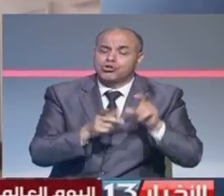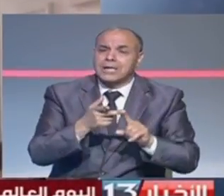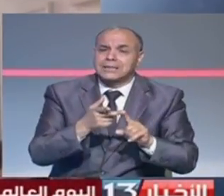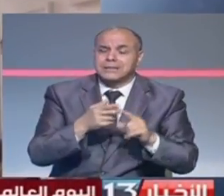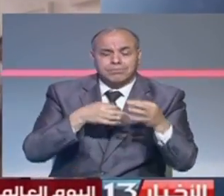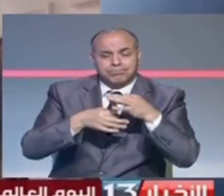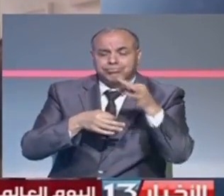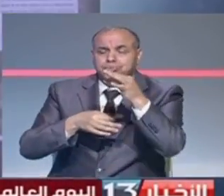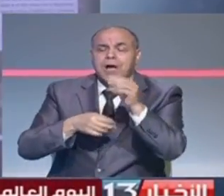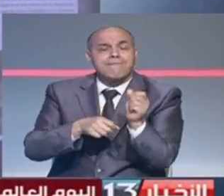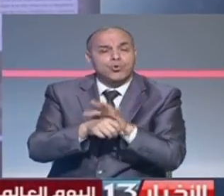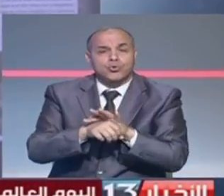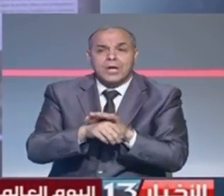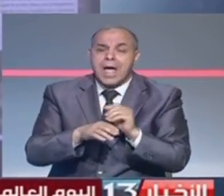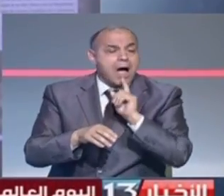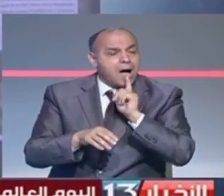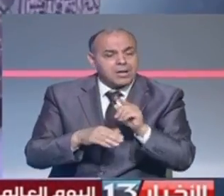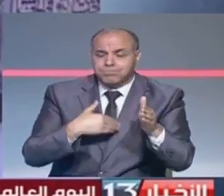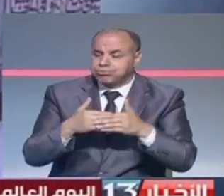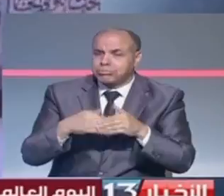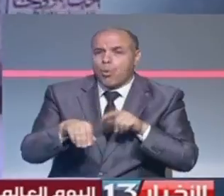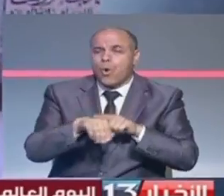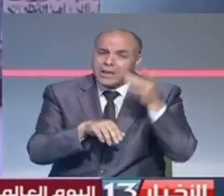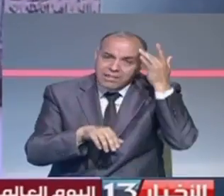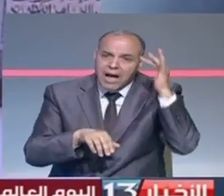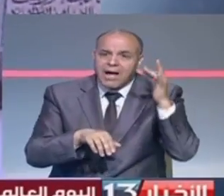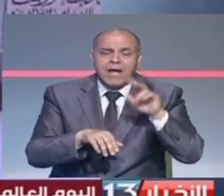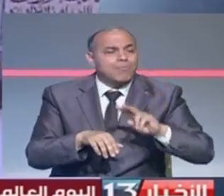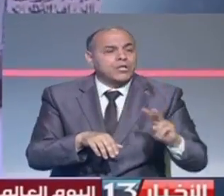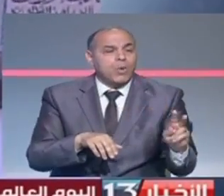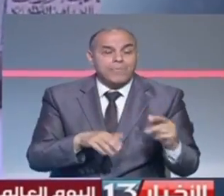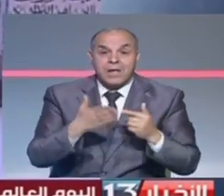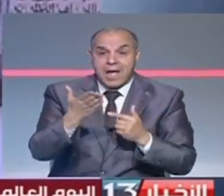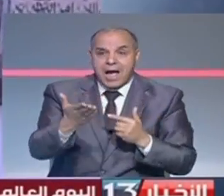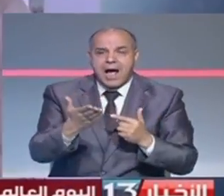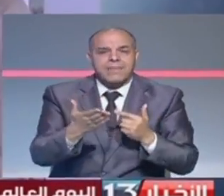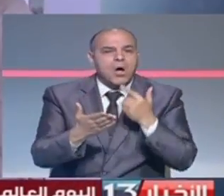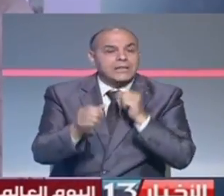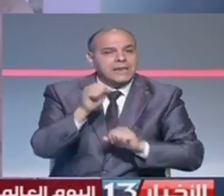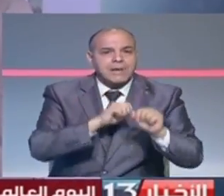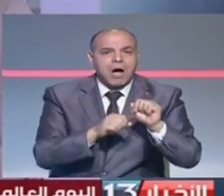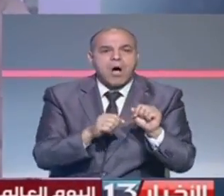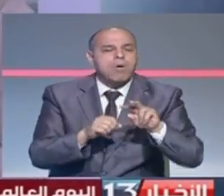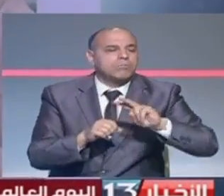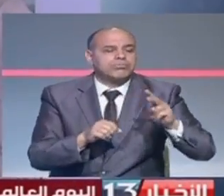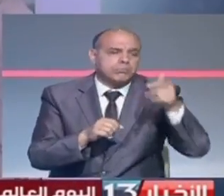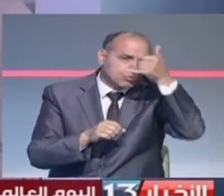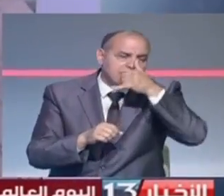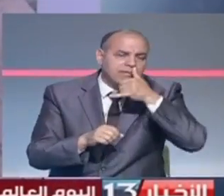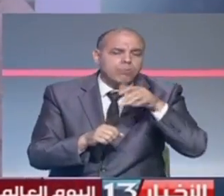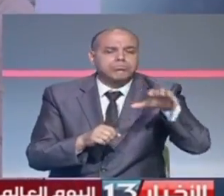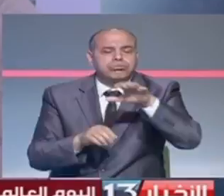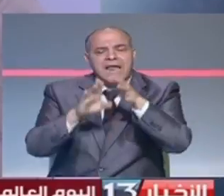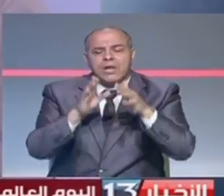عدوى الفيروس قدر من تسبب في الغاء المواعيد الثقافيه المتنوعه المرتقب تنظيمها في مختلف المتاحف والمواقع